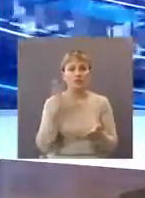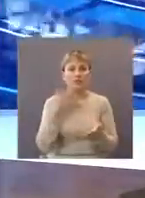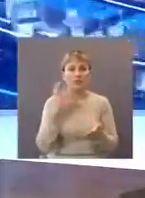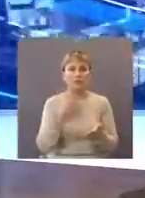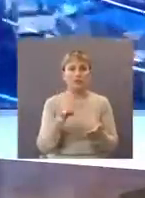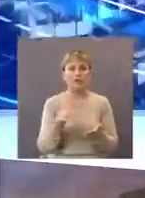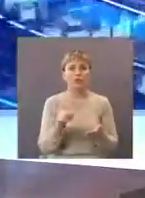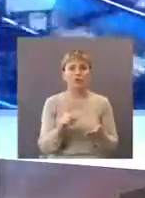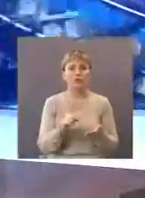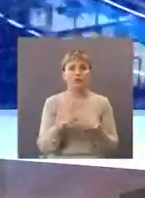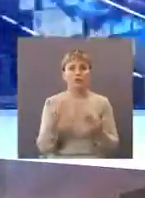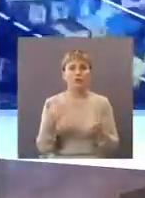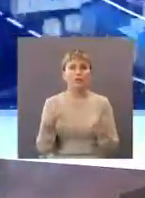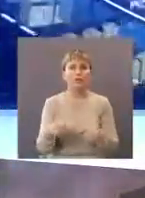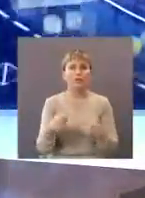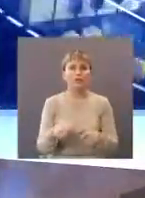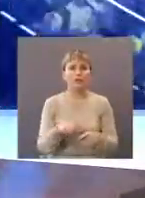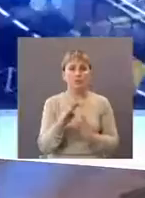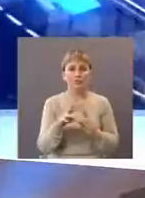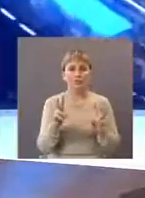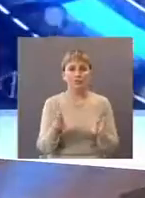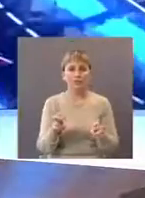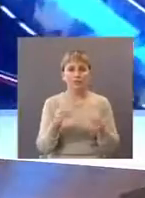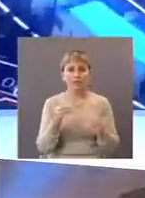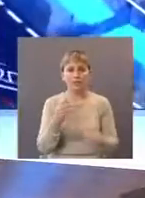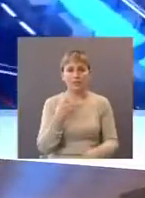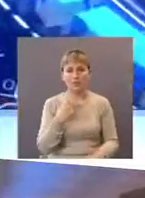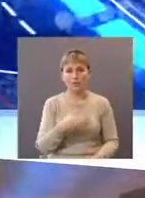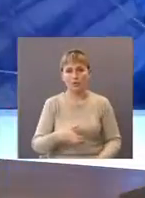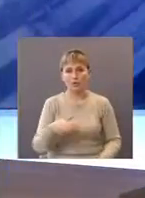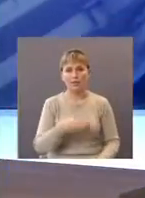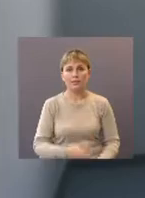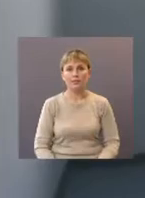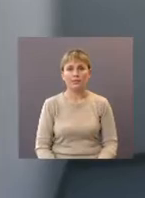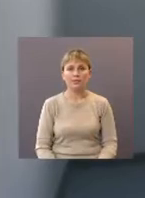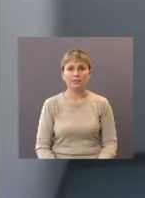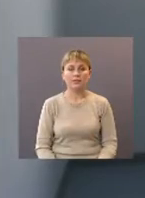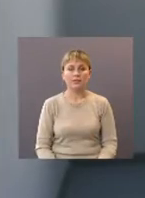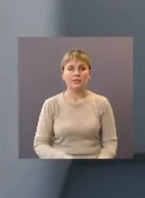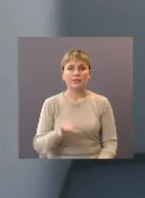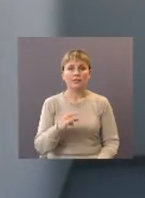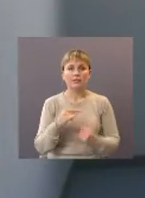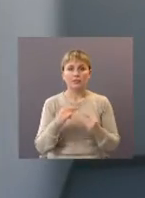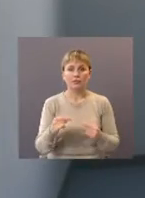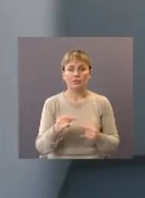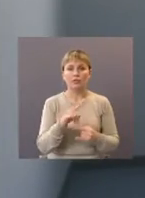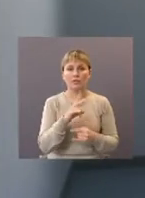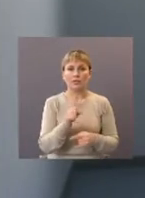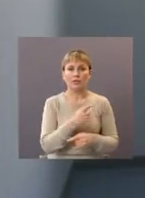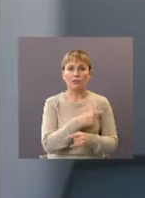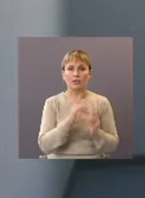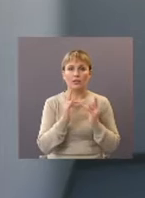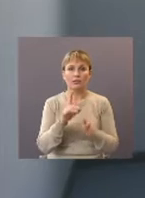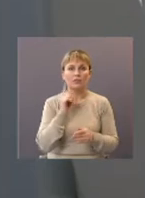и что, собственно, им продают под видом элитного алкоголя. Прямо из застолья на больничную койку.